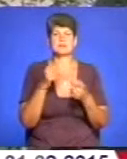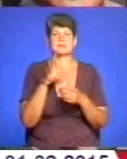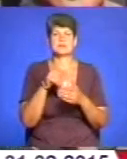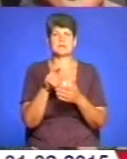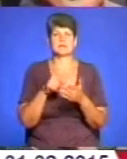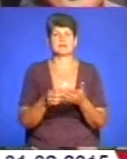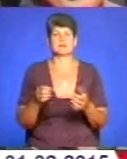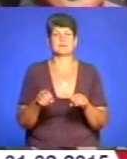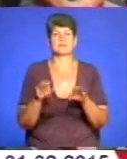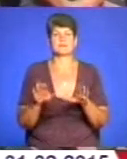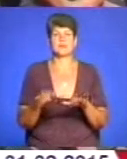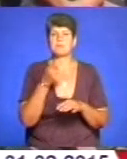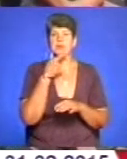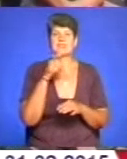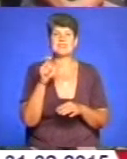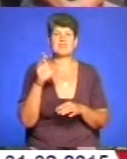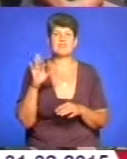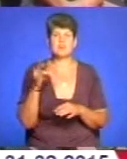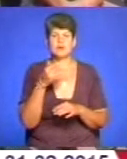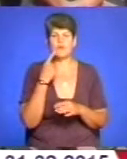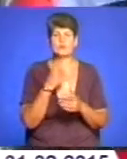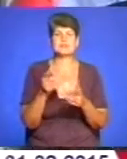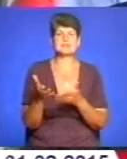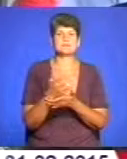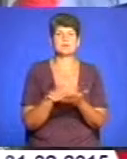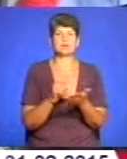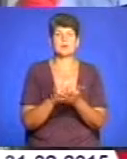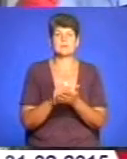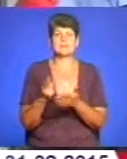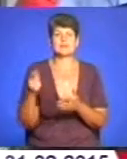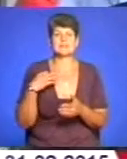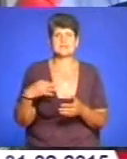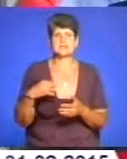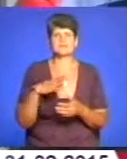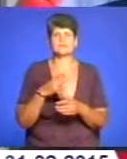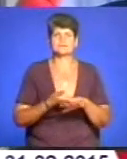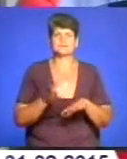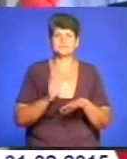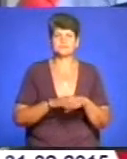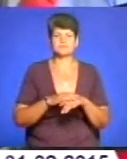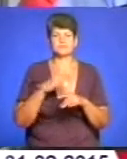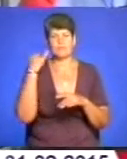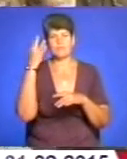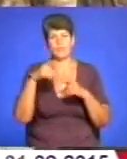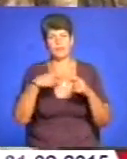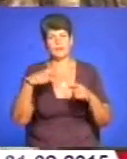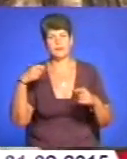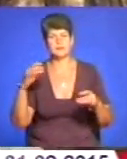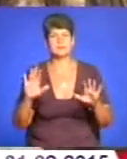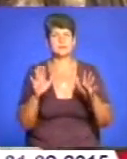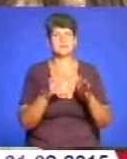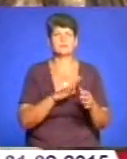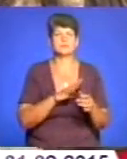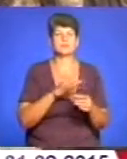рішають. Пані Євгенія каже, збір документів про її сина дався нелегко. Із бюрократичними проблемами стикаються і ті,